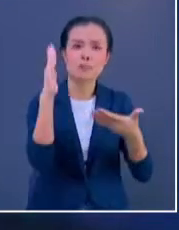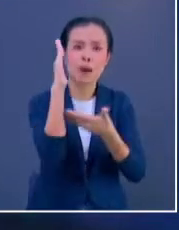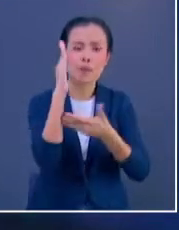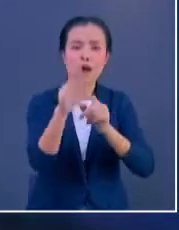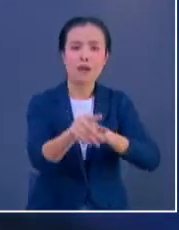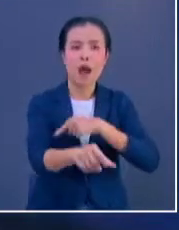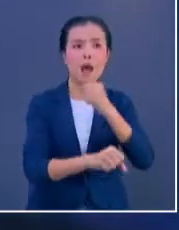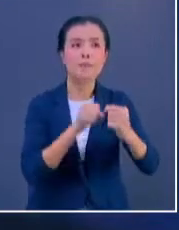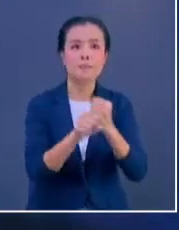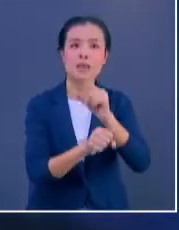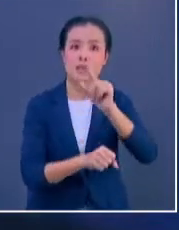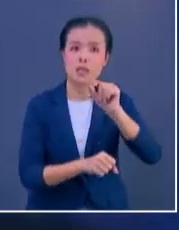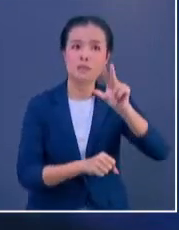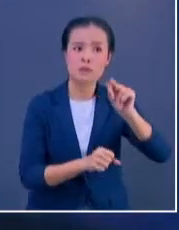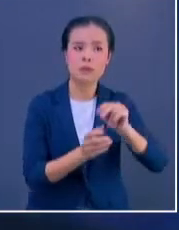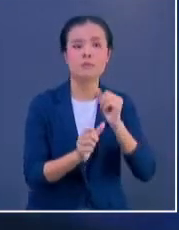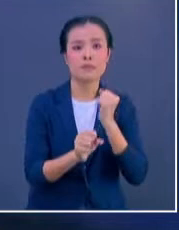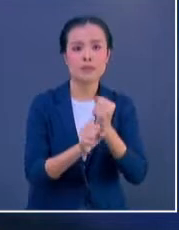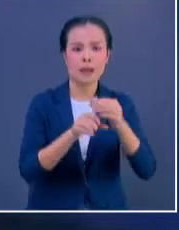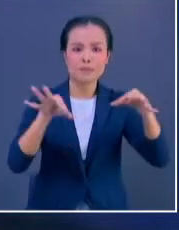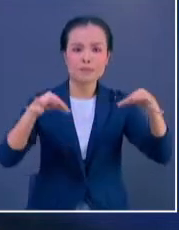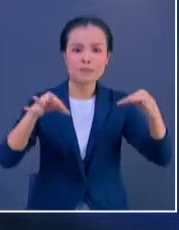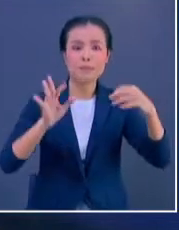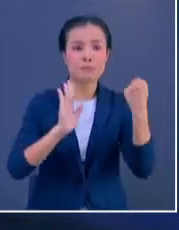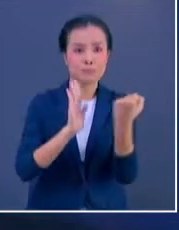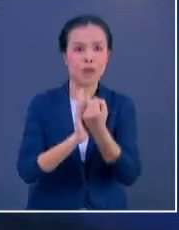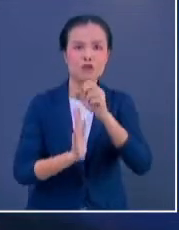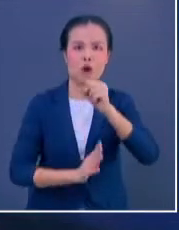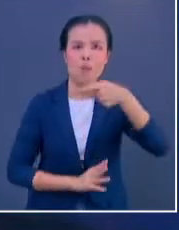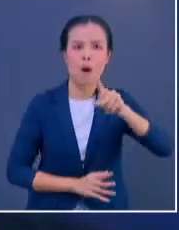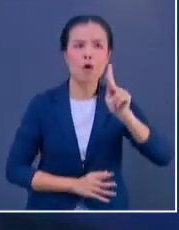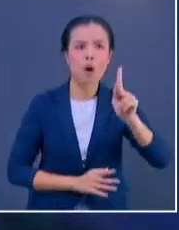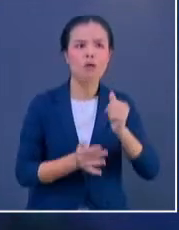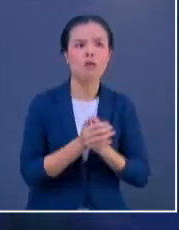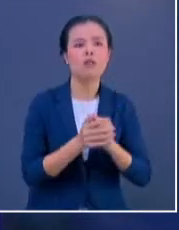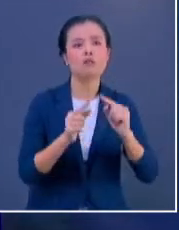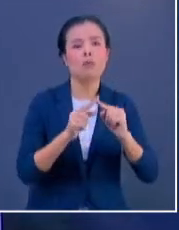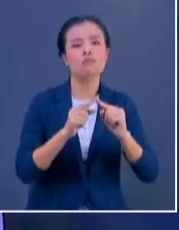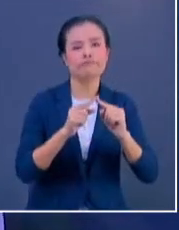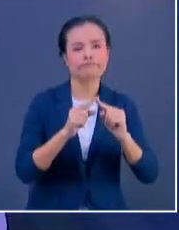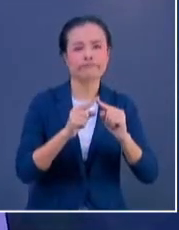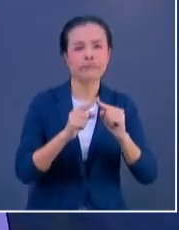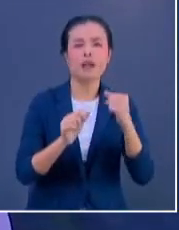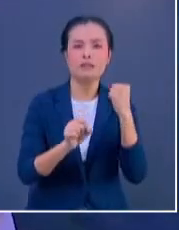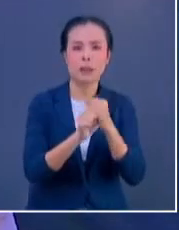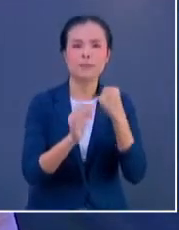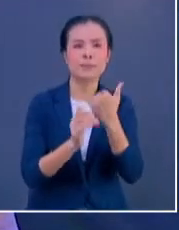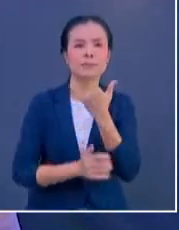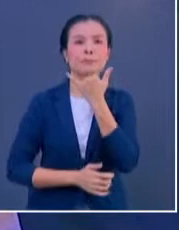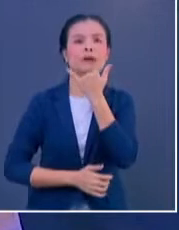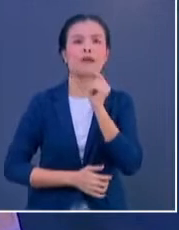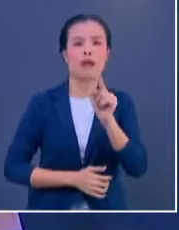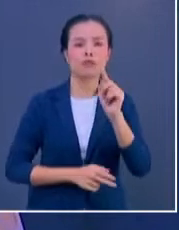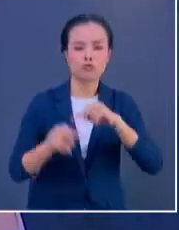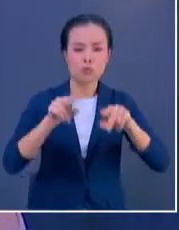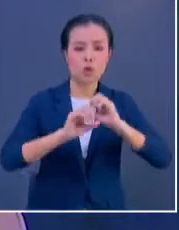10-20 ปีปรากฏว่าสามารถที่ออกสปก.ได้อะไรเงี้ยนะครับอันนี้ก็เป็นเรื่องที่เกิดความลักลั่น จริงๆเราก็ควรจะสำรวจชัดเจนนะครับว่าตอนนี้ใคร